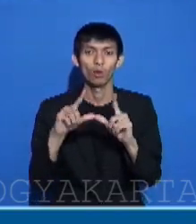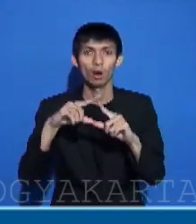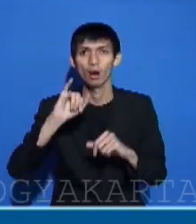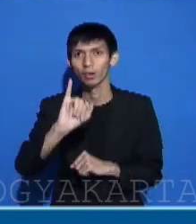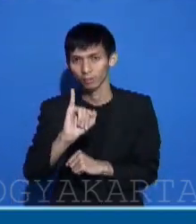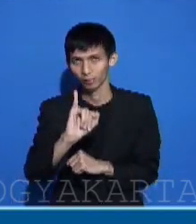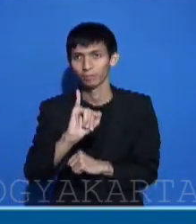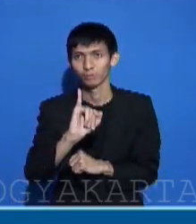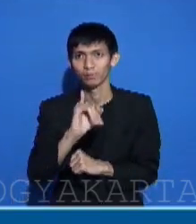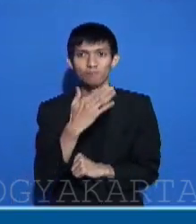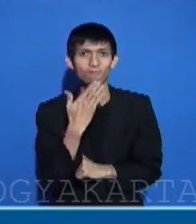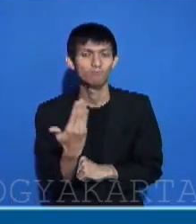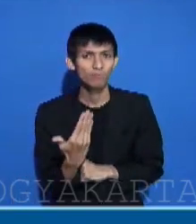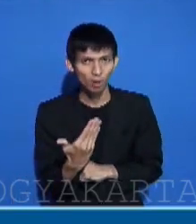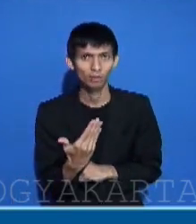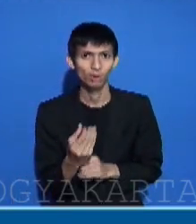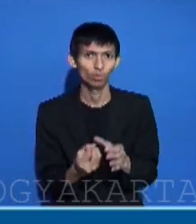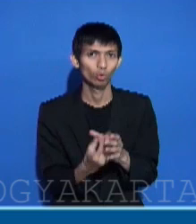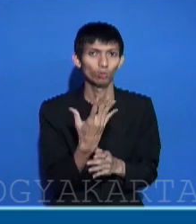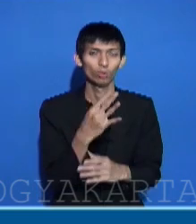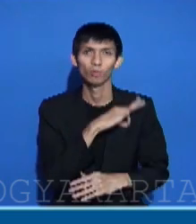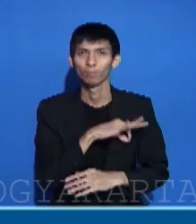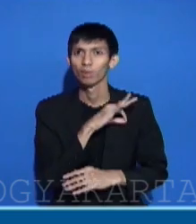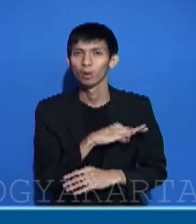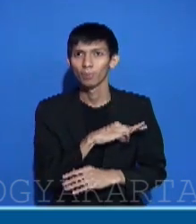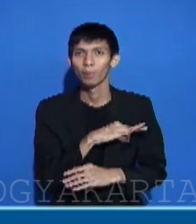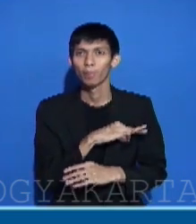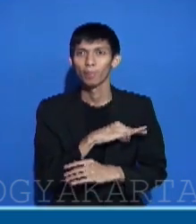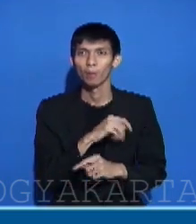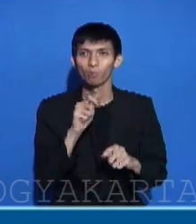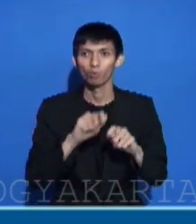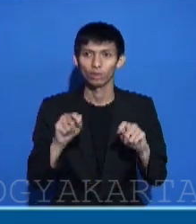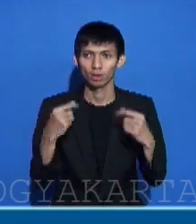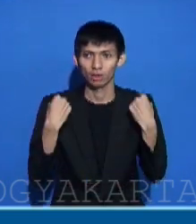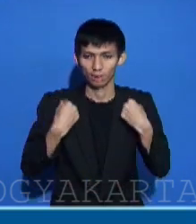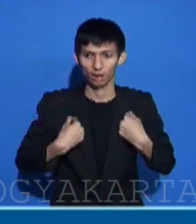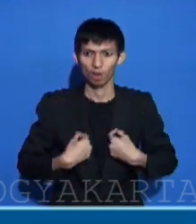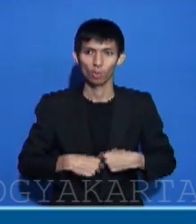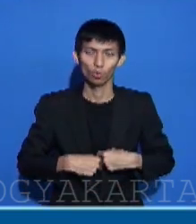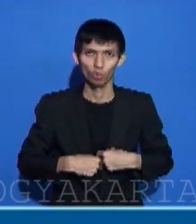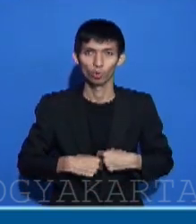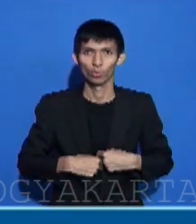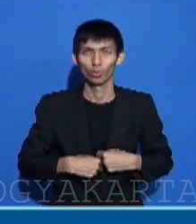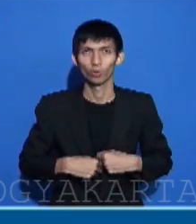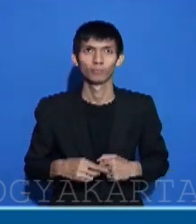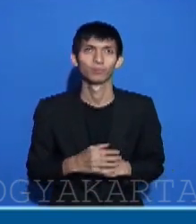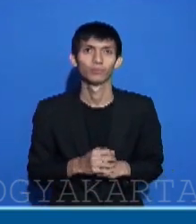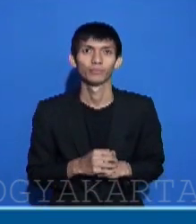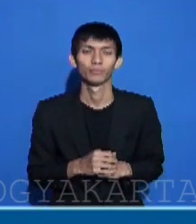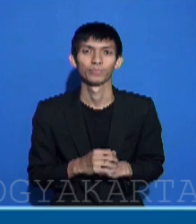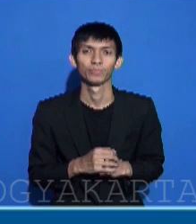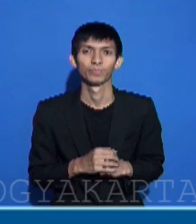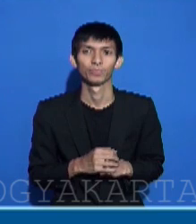Inggil du men Minang Ron kalung Sekar Sekar potong kandan